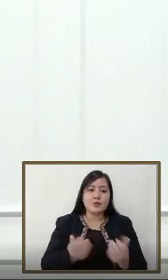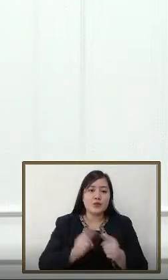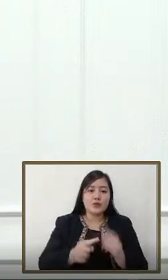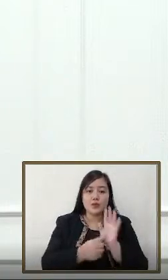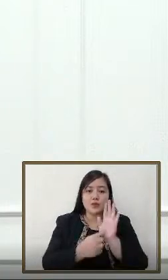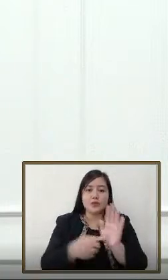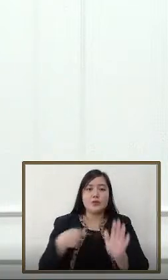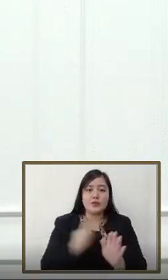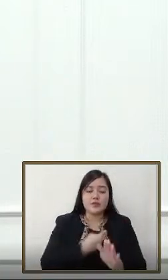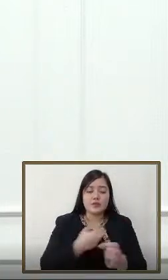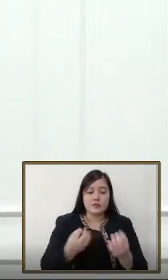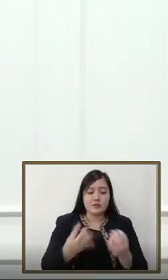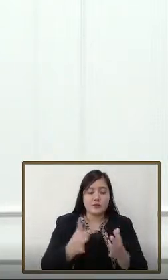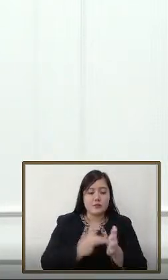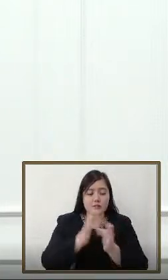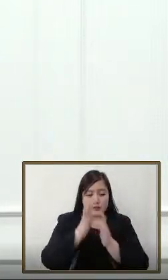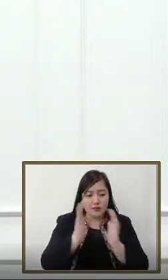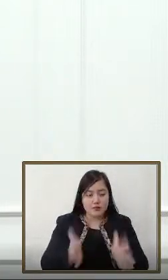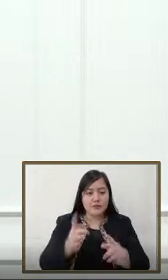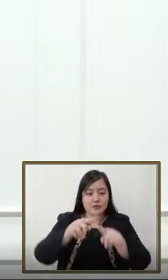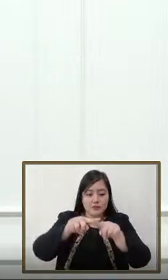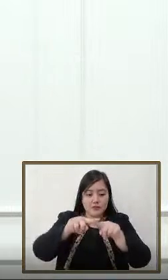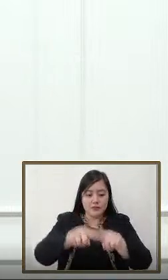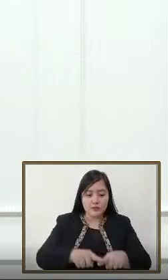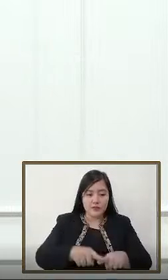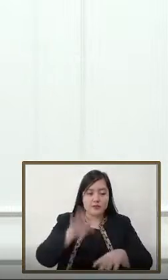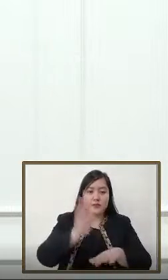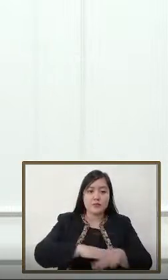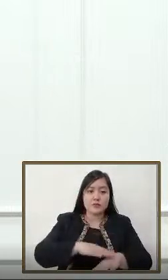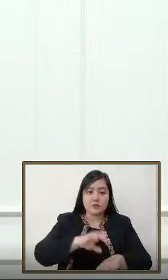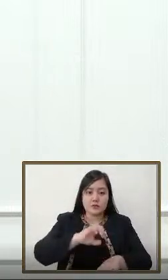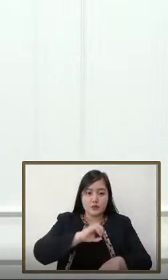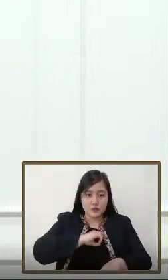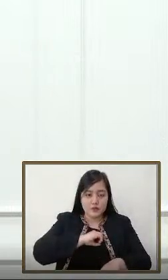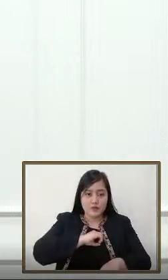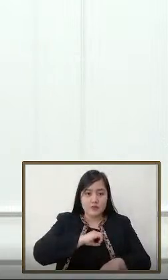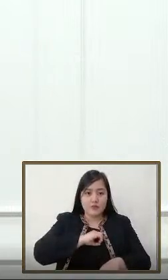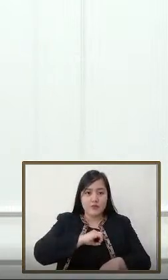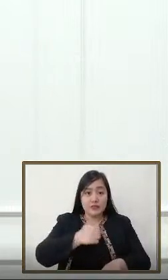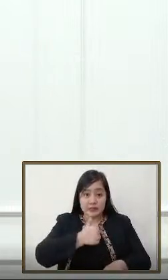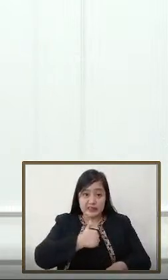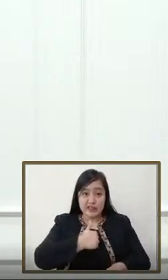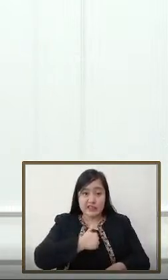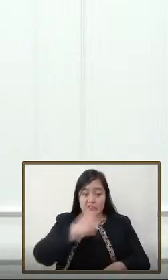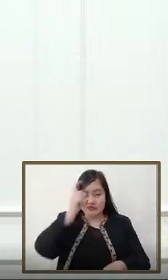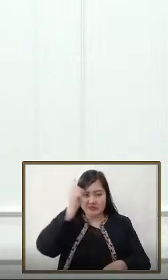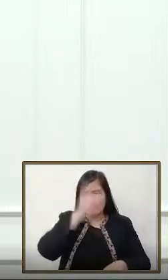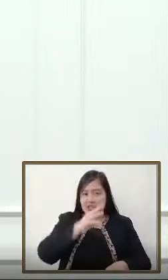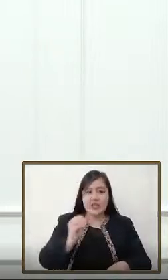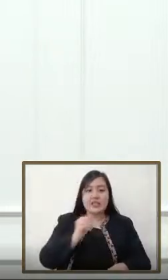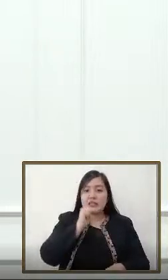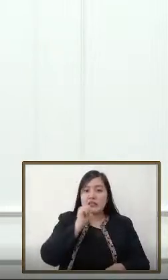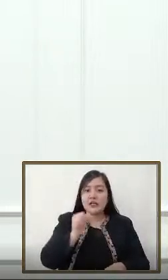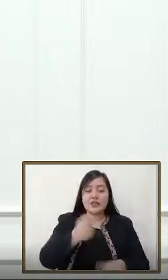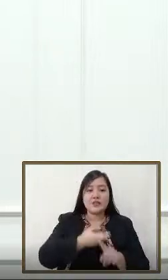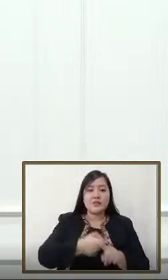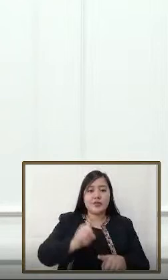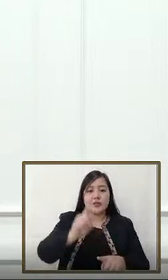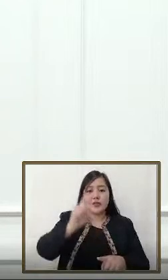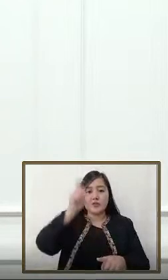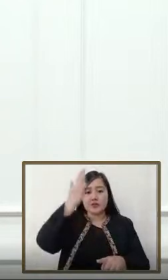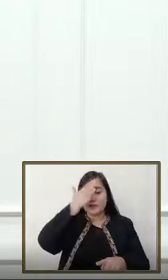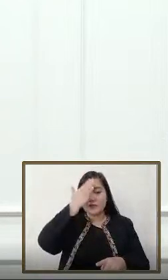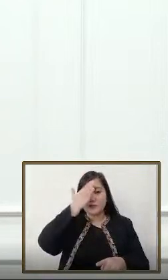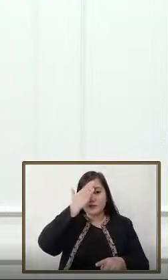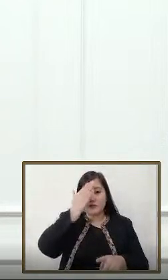ngayon ang nagre-rely sa kanilang kaalaman at hindi sa kaalaman mula sa Diyos. Ay, maliwanag